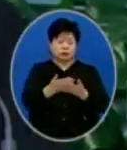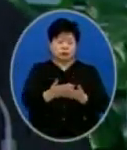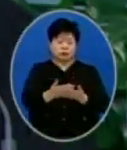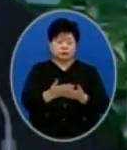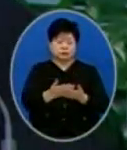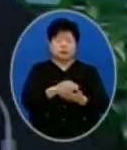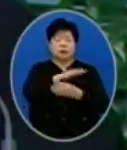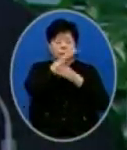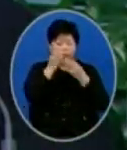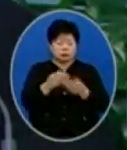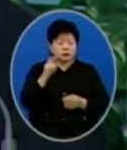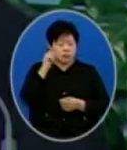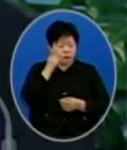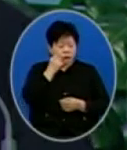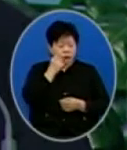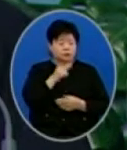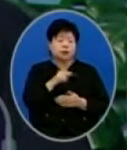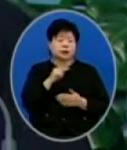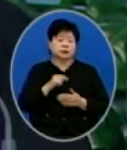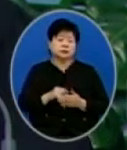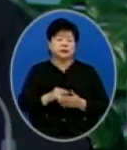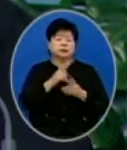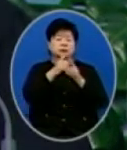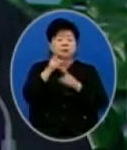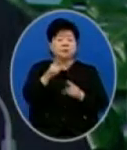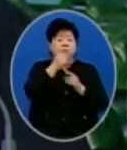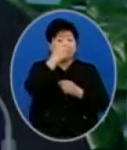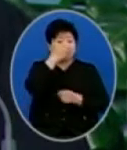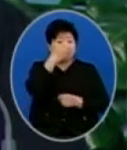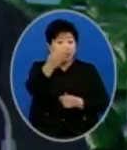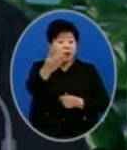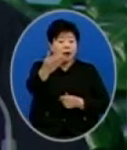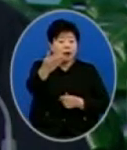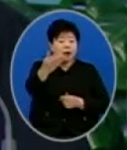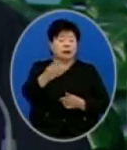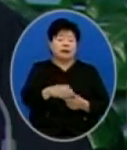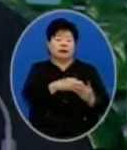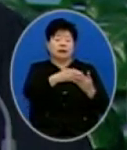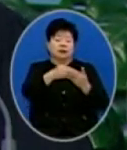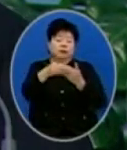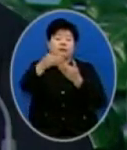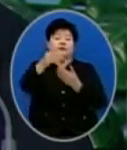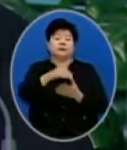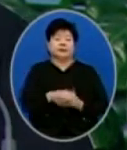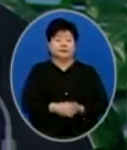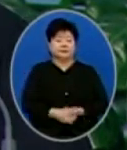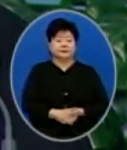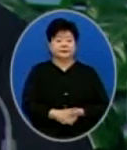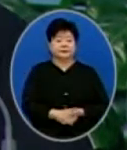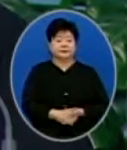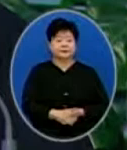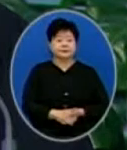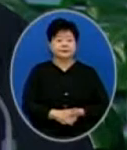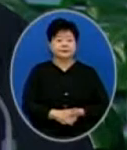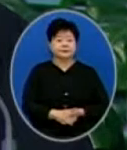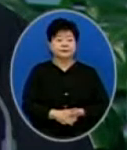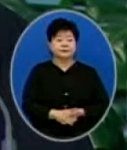모든 어려움 속에서도 승리의 삶을 살도록 우리의 삶을 이끌어주고 계십니다